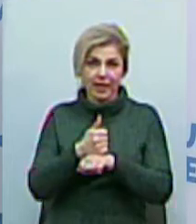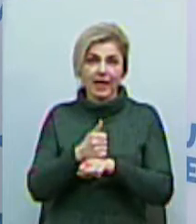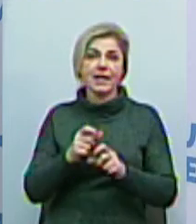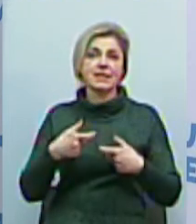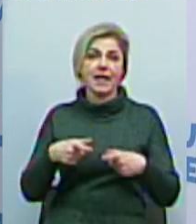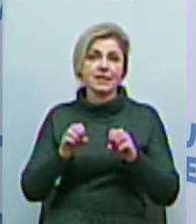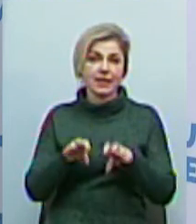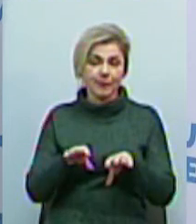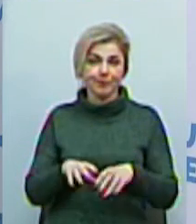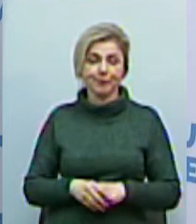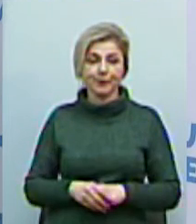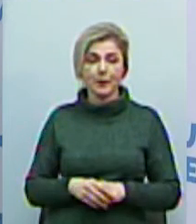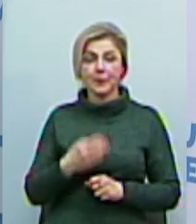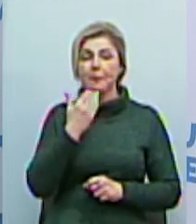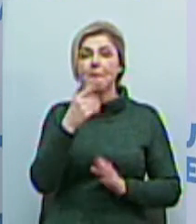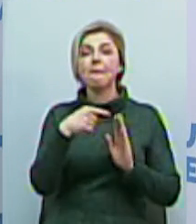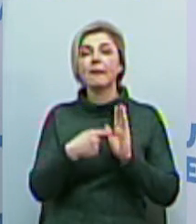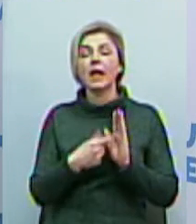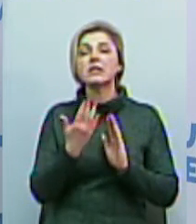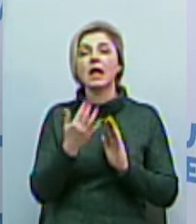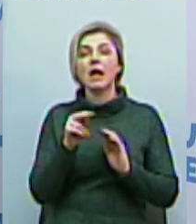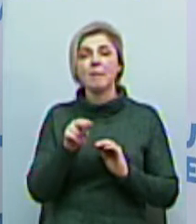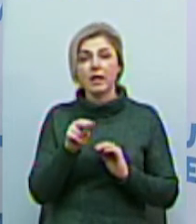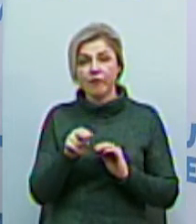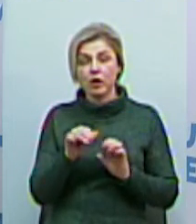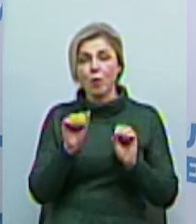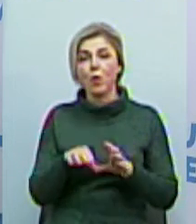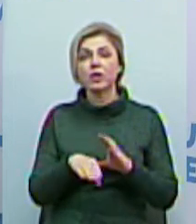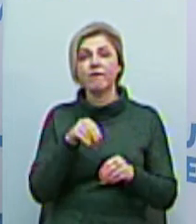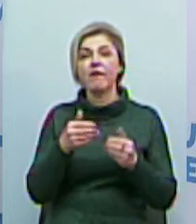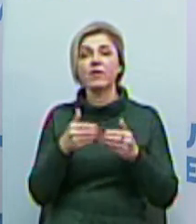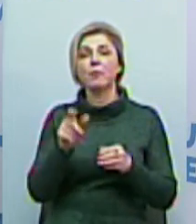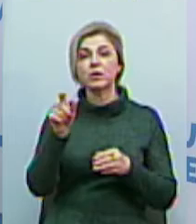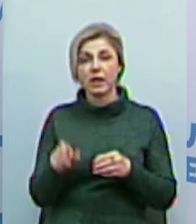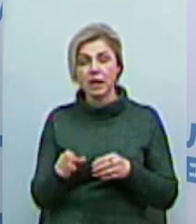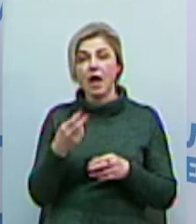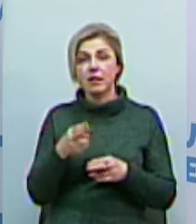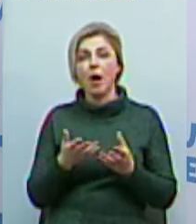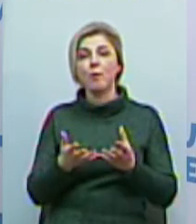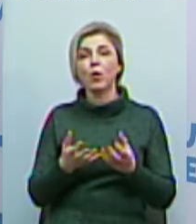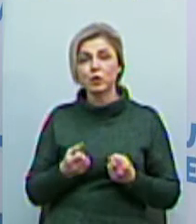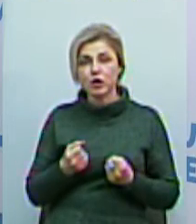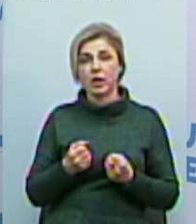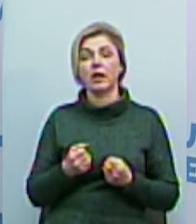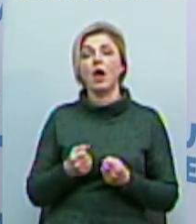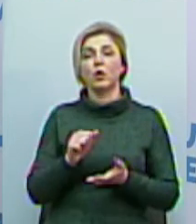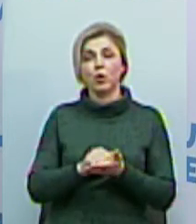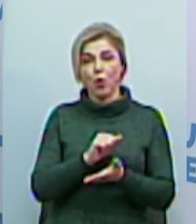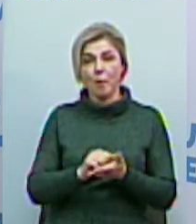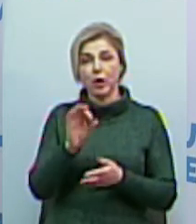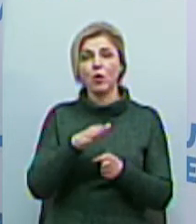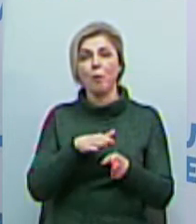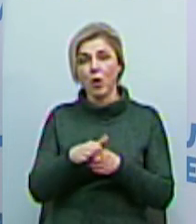Скільки предметів може обрати випускник загальноосвітнього навчального закладу для отримання документа про повну середню